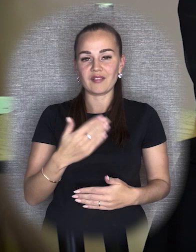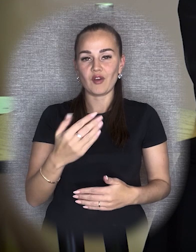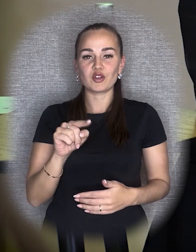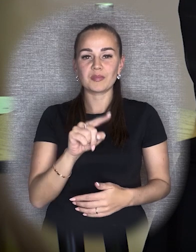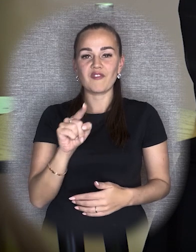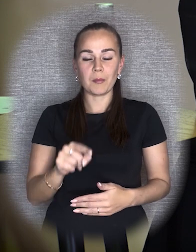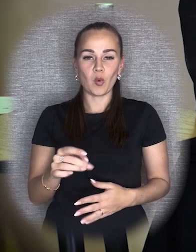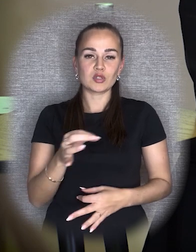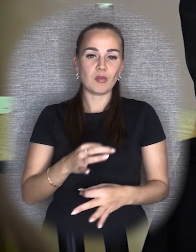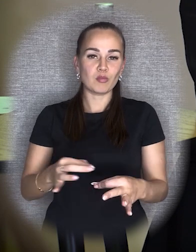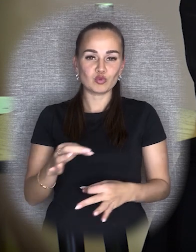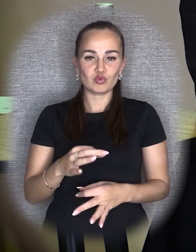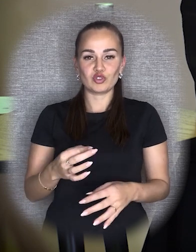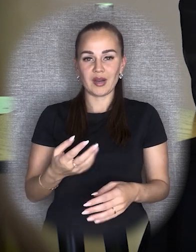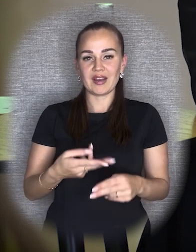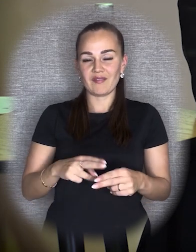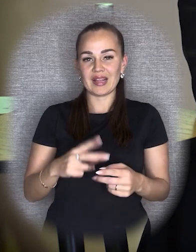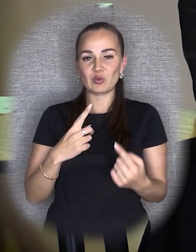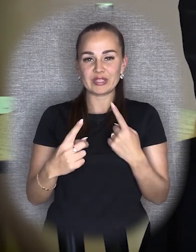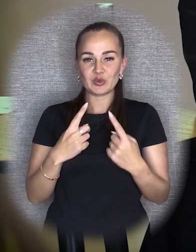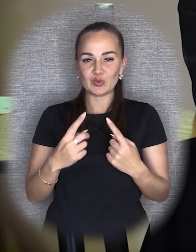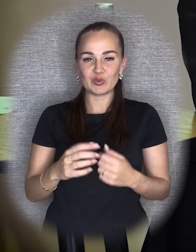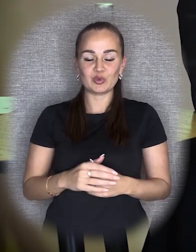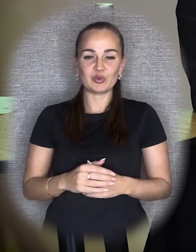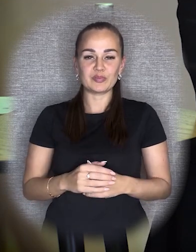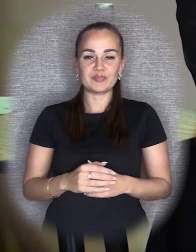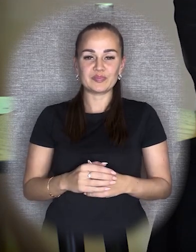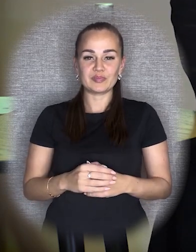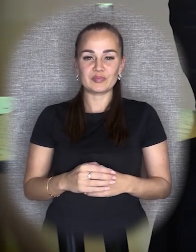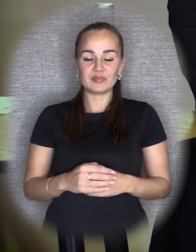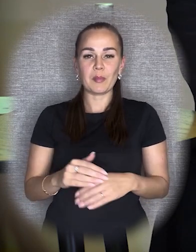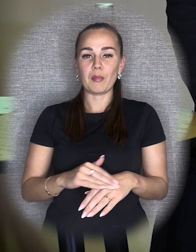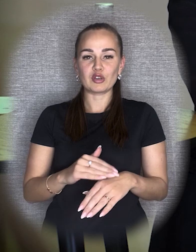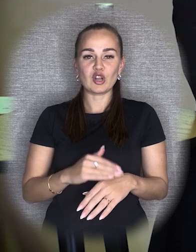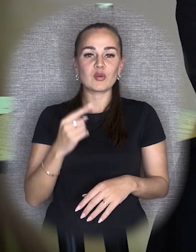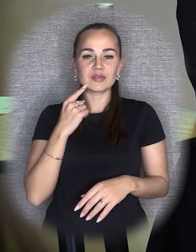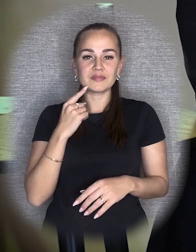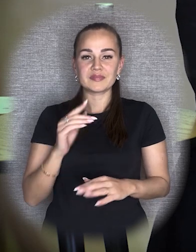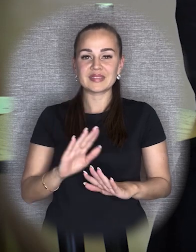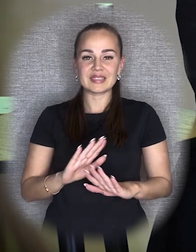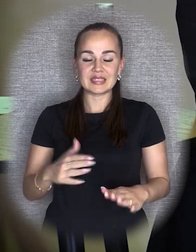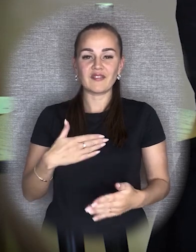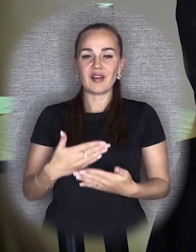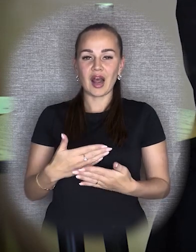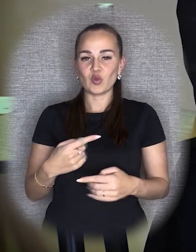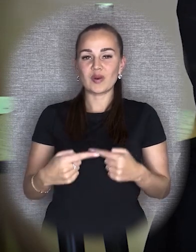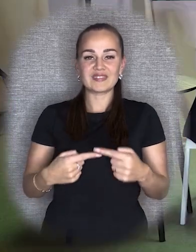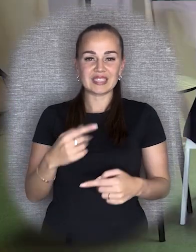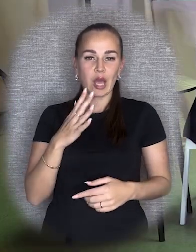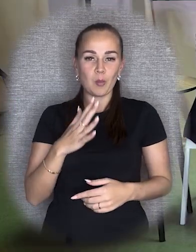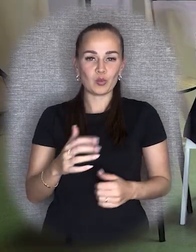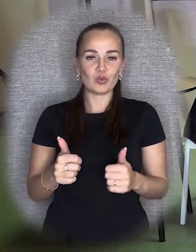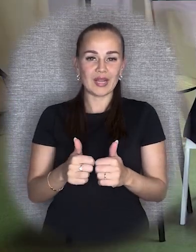наше обсуждение, в эту дискуссию. Пожалуйста, не стесняйтесь, волонтеры всегда будут рядом.